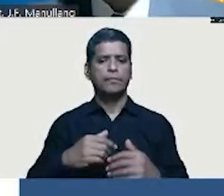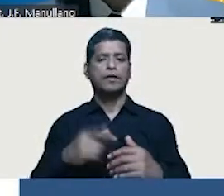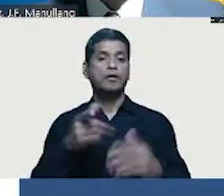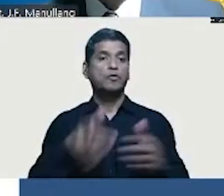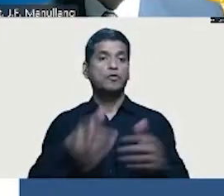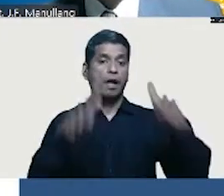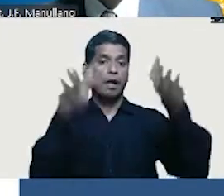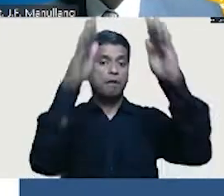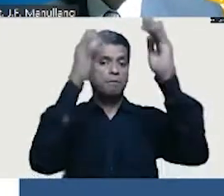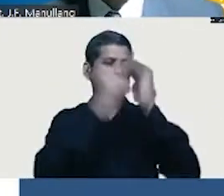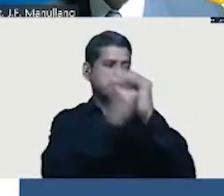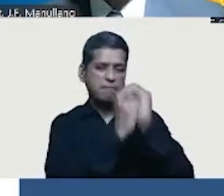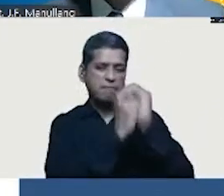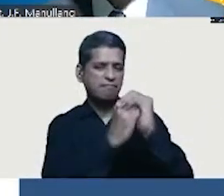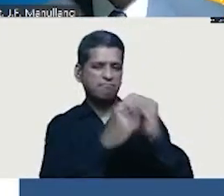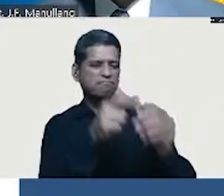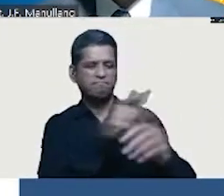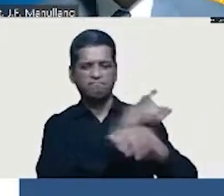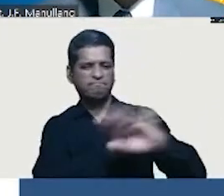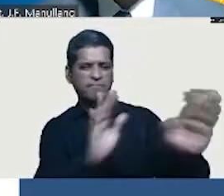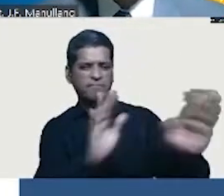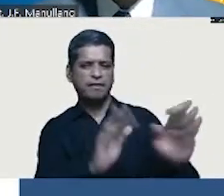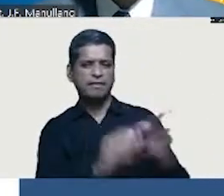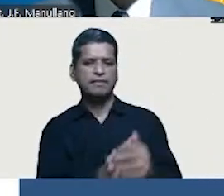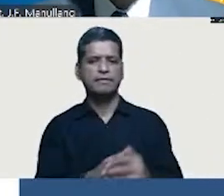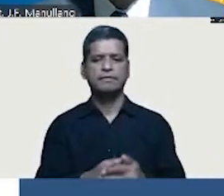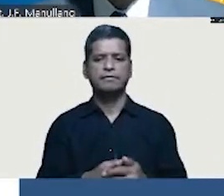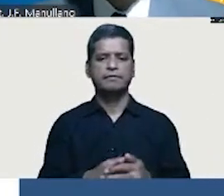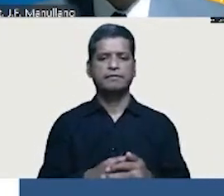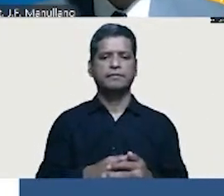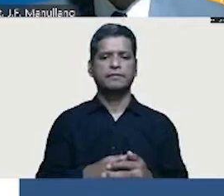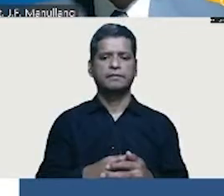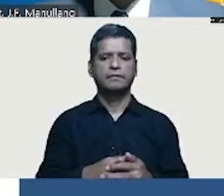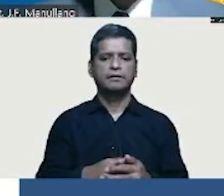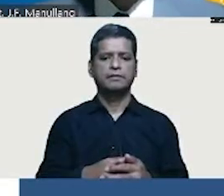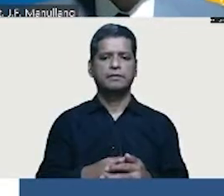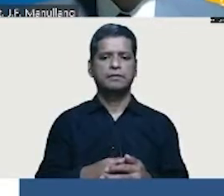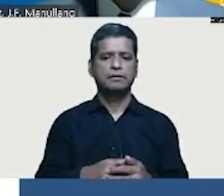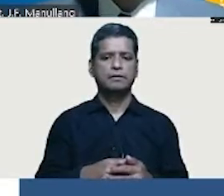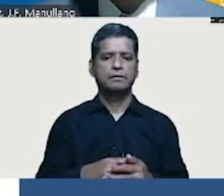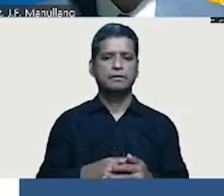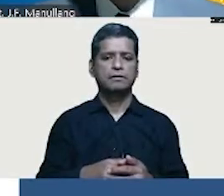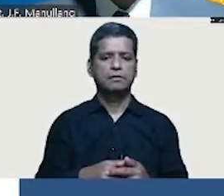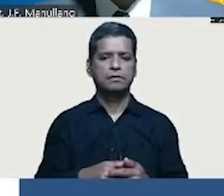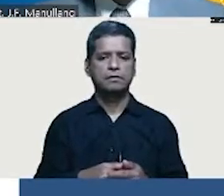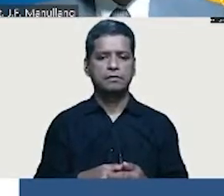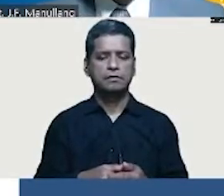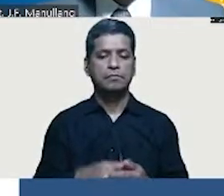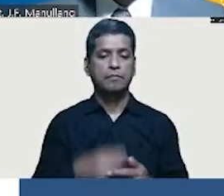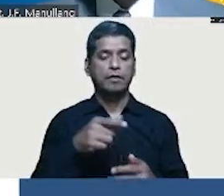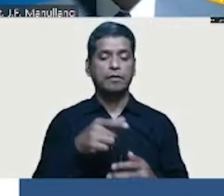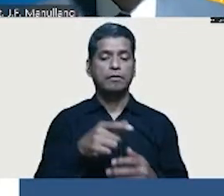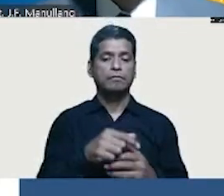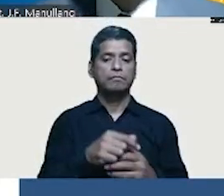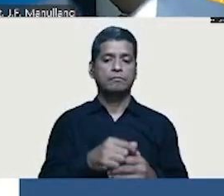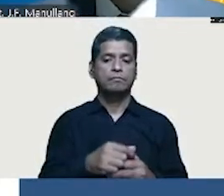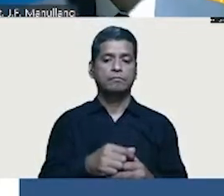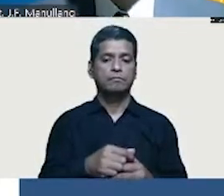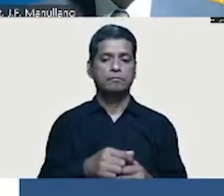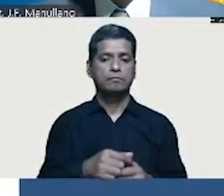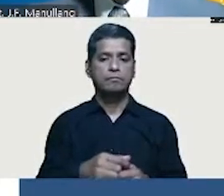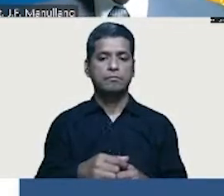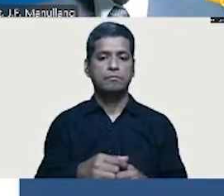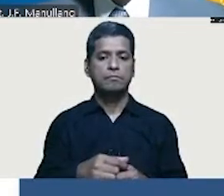sesembahan dan seringkali orang meninggalkan Tuhan termasuk umat Israel mereka meninggalkan Tuhan dan